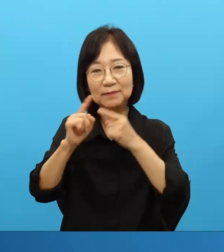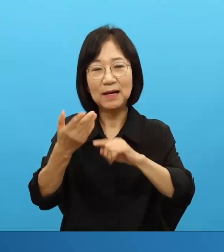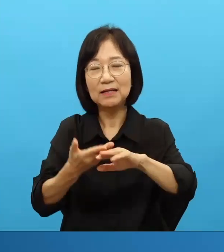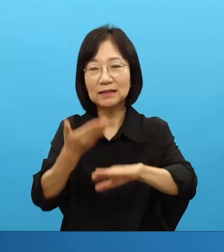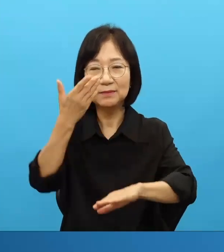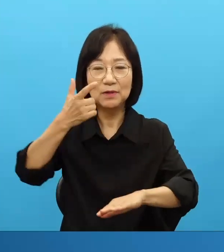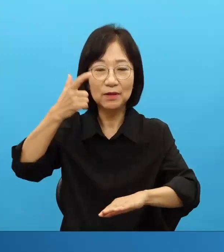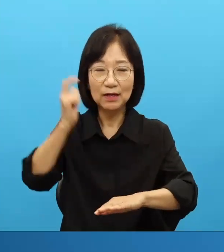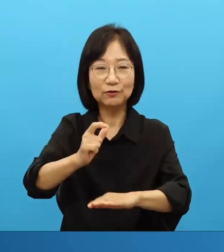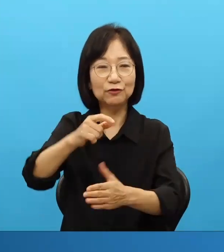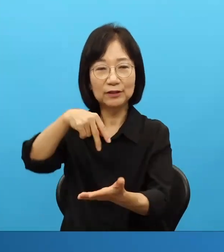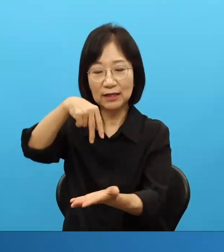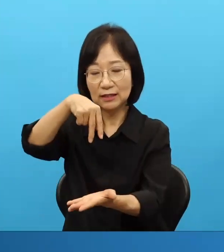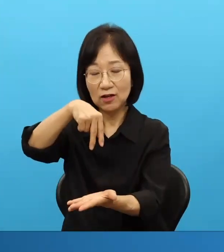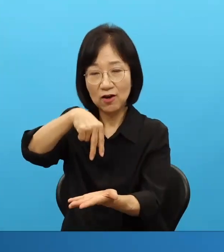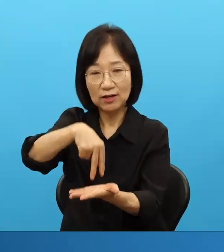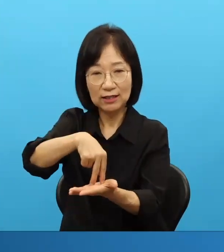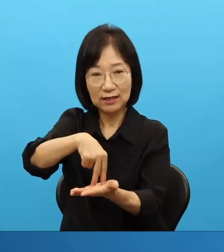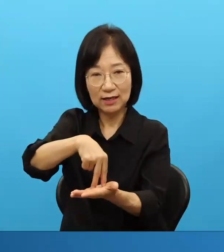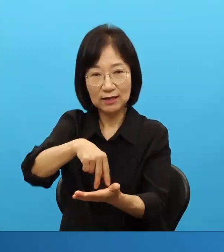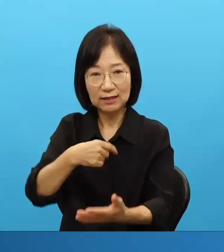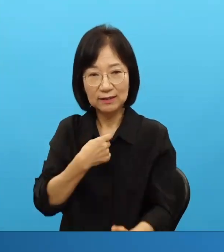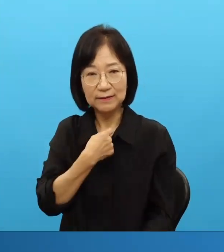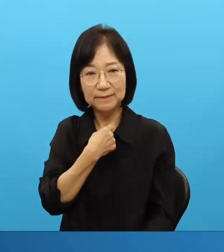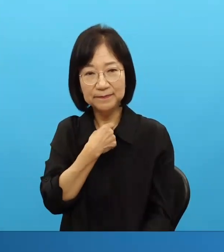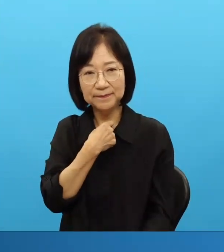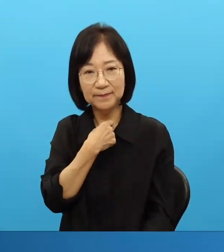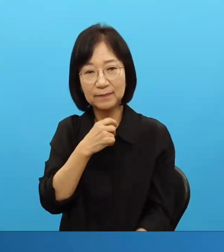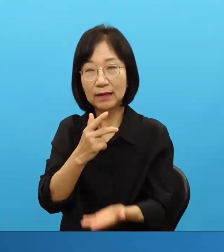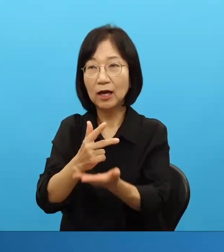그 말씀 위에 굳게 서리라.